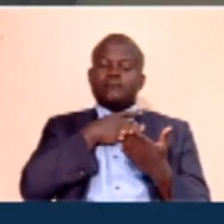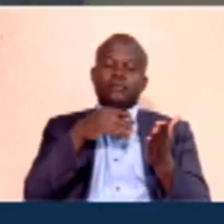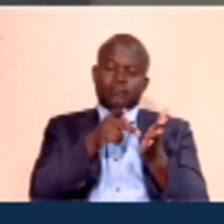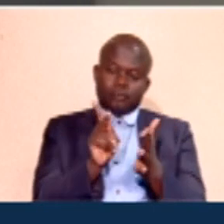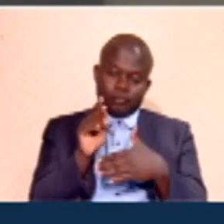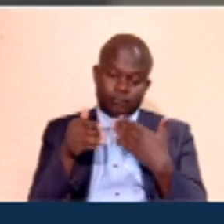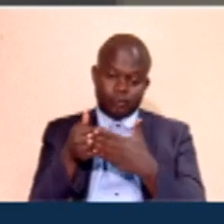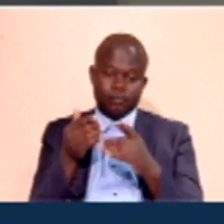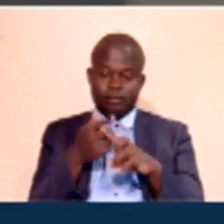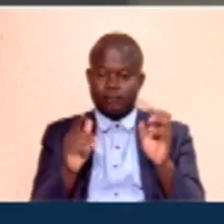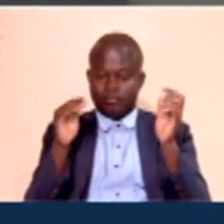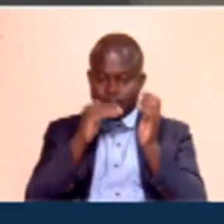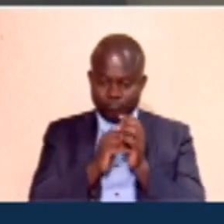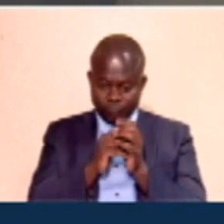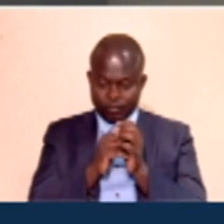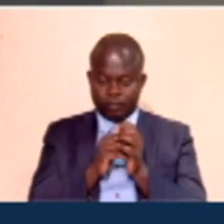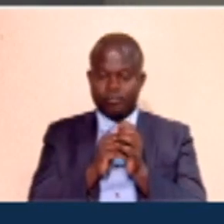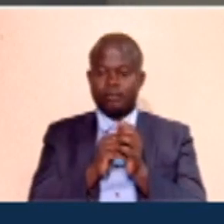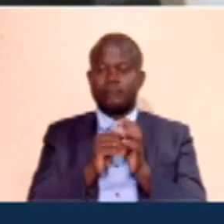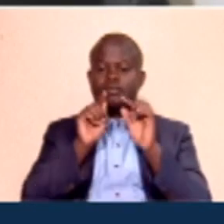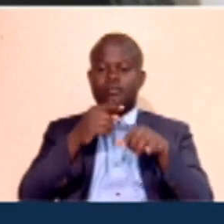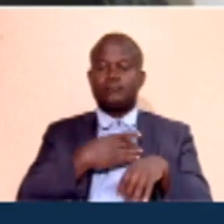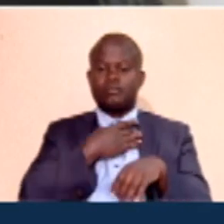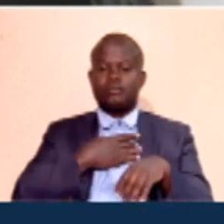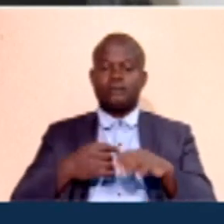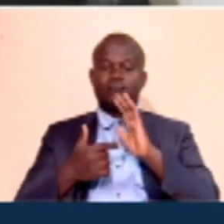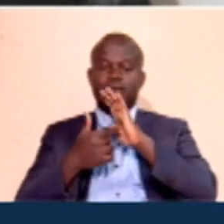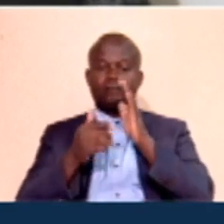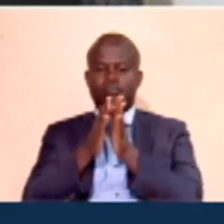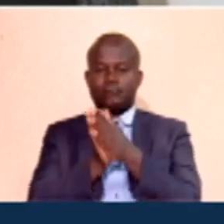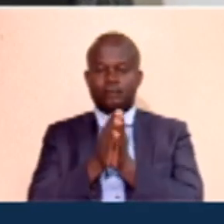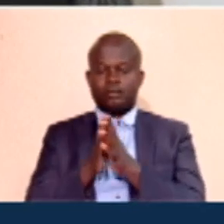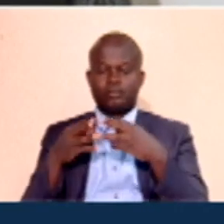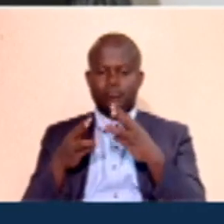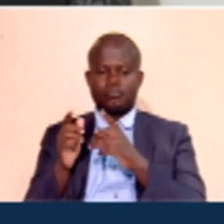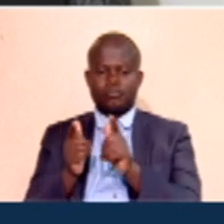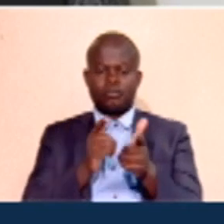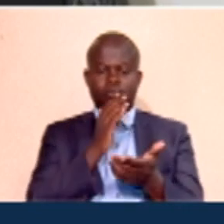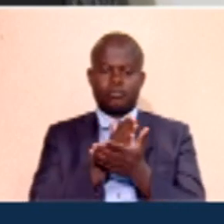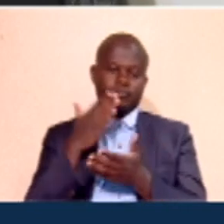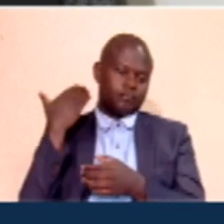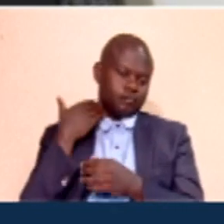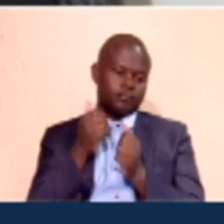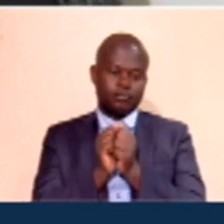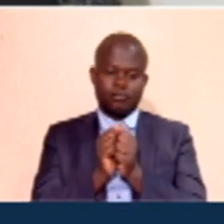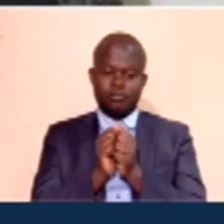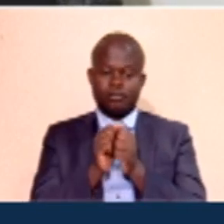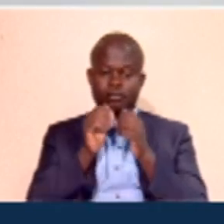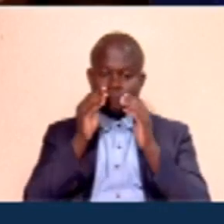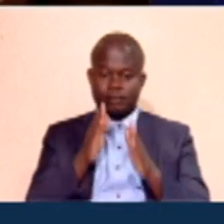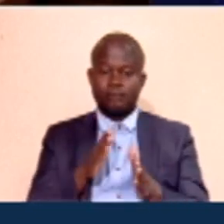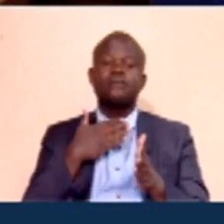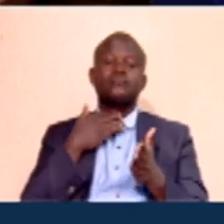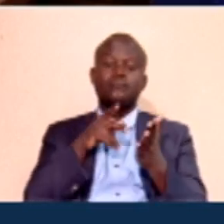ukwishyura, ariko ni ukubisura baje no gusura ingoro ndangamateka y'urugamba rwo guhagarika Jenoside. Umuntu ashatse kugura